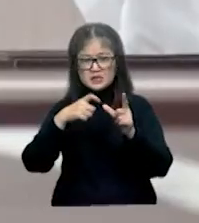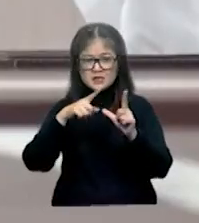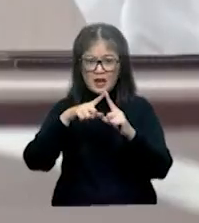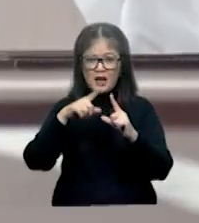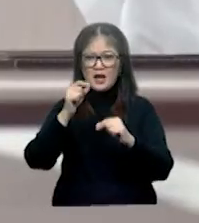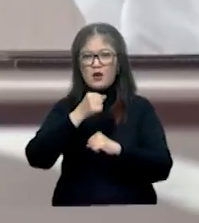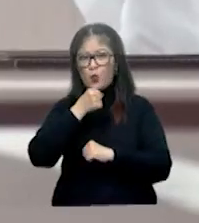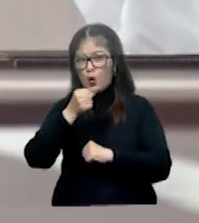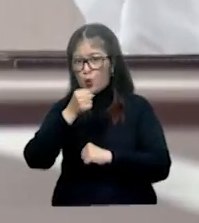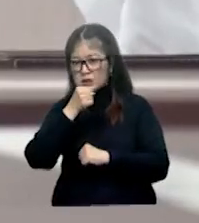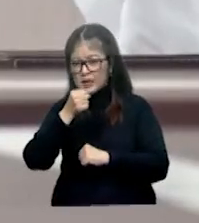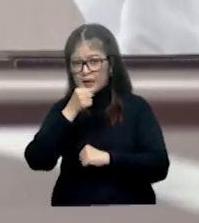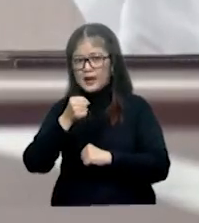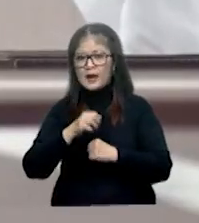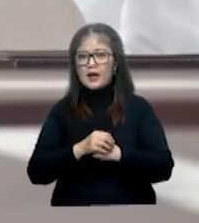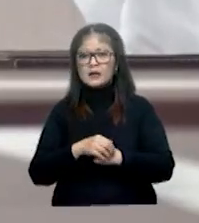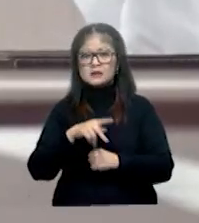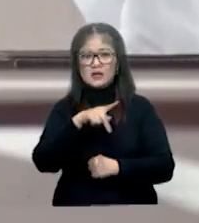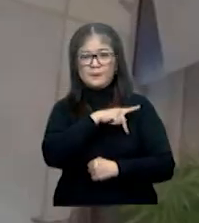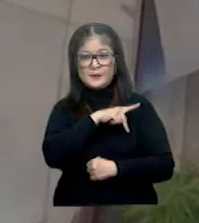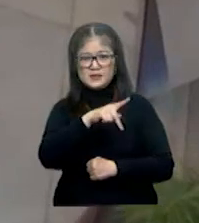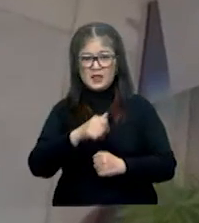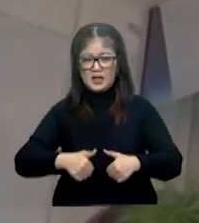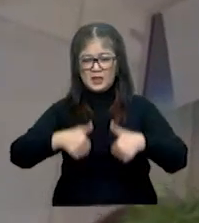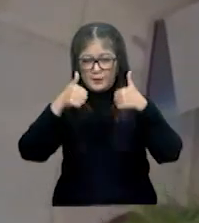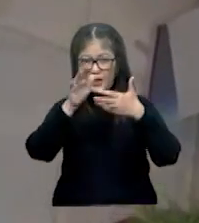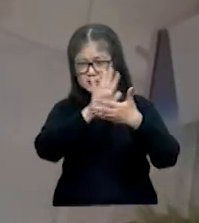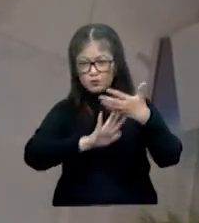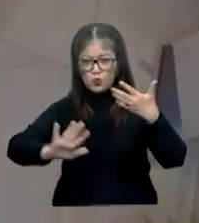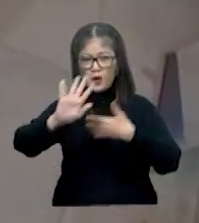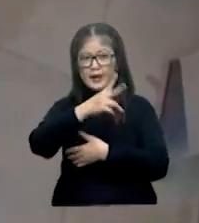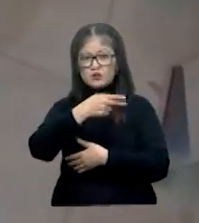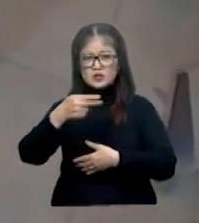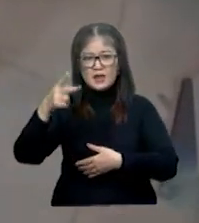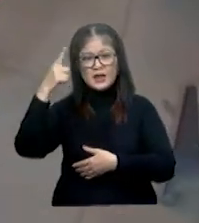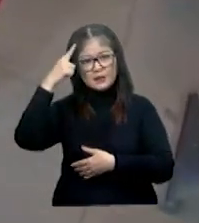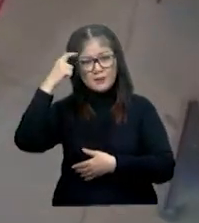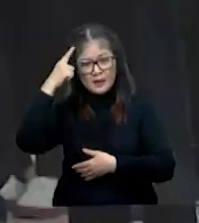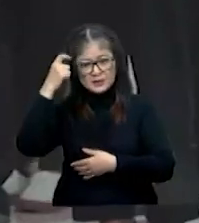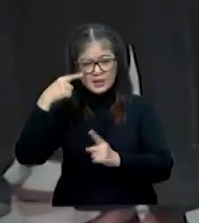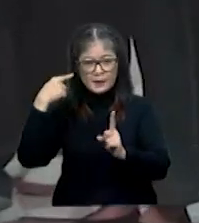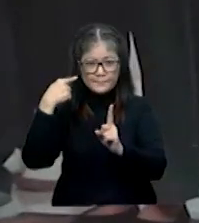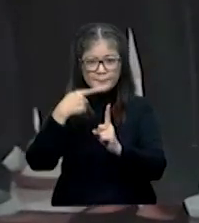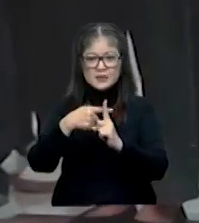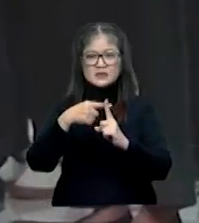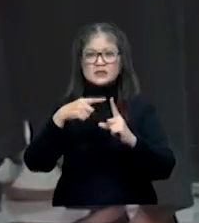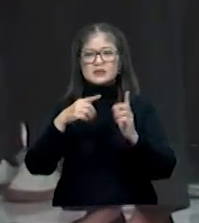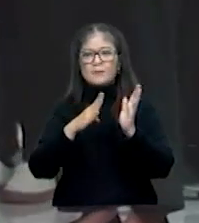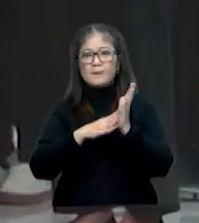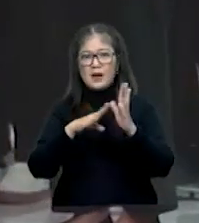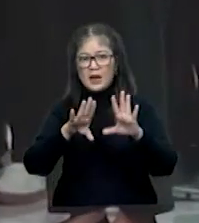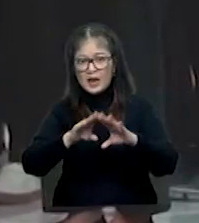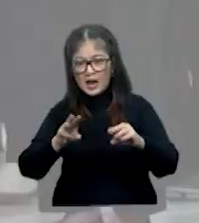datang dari seluruh daerah di Indonesia ini nantinya akan menerima materi pembelajaran di kelas dan menjalani program magang di deputi-deputi kantor staf